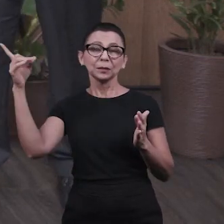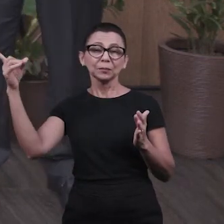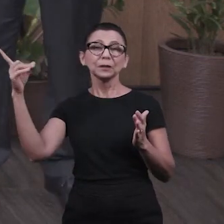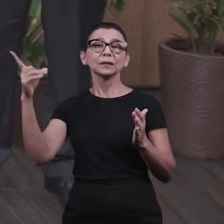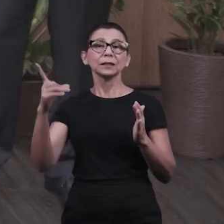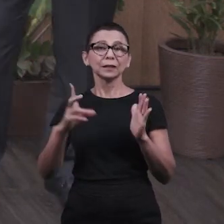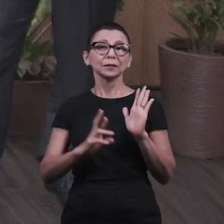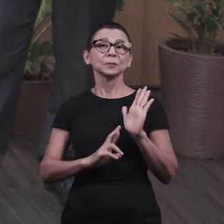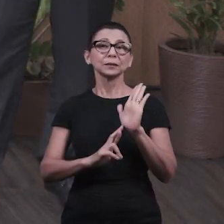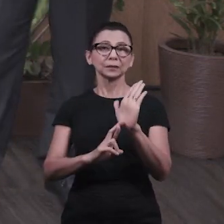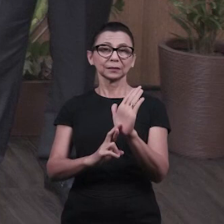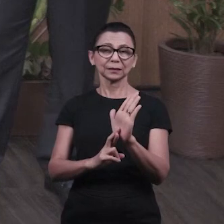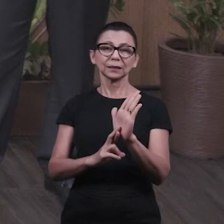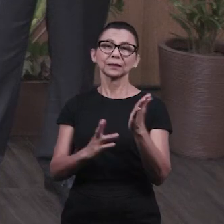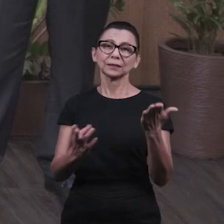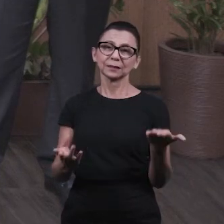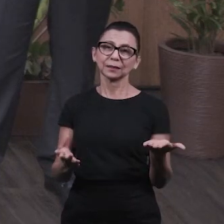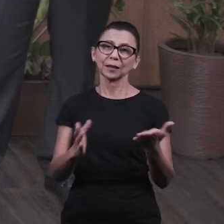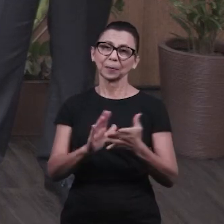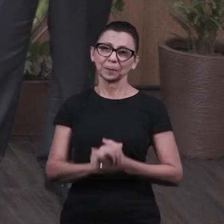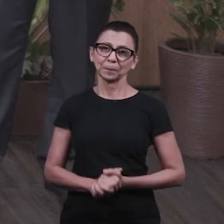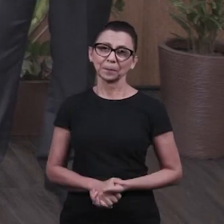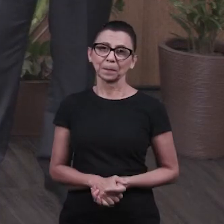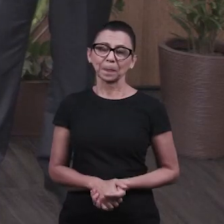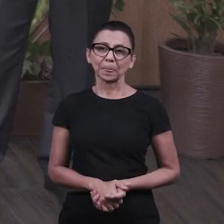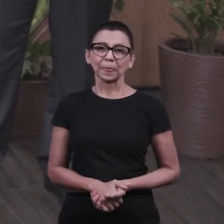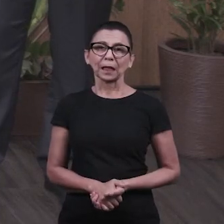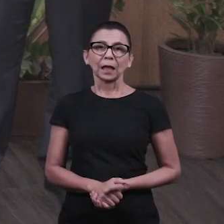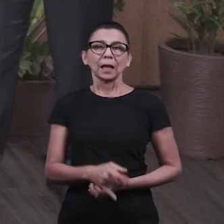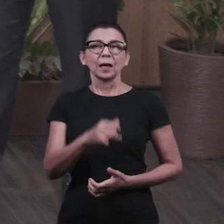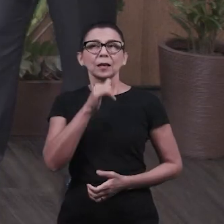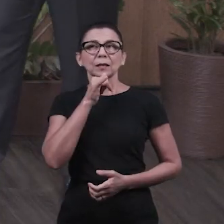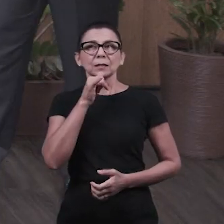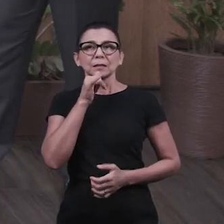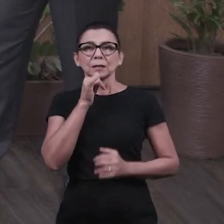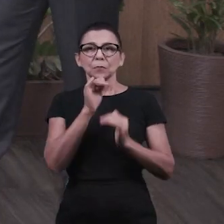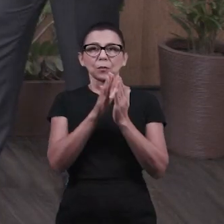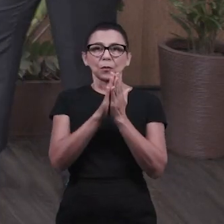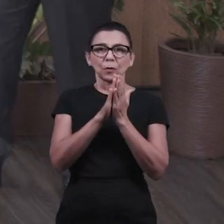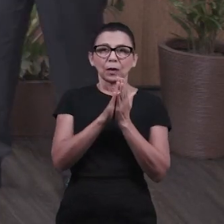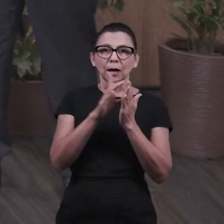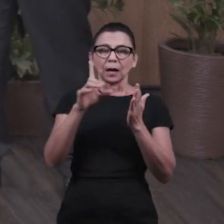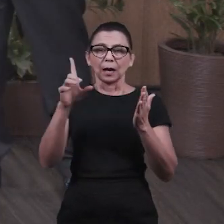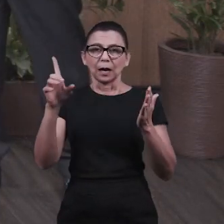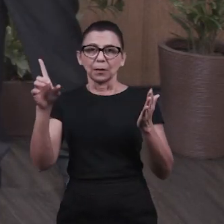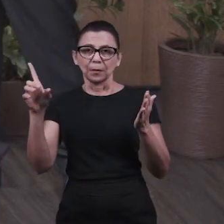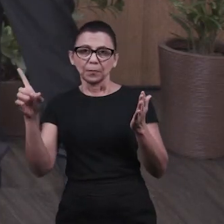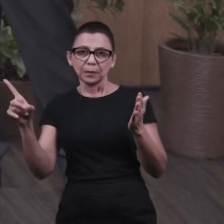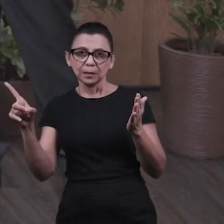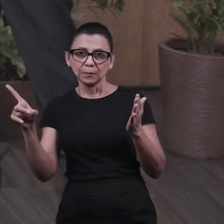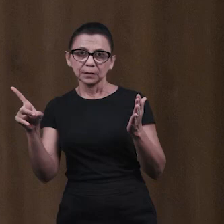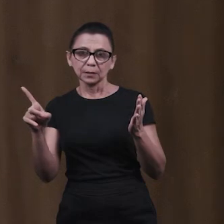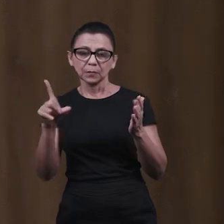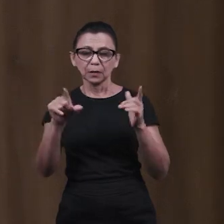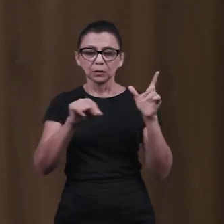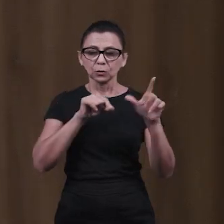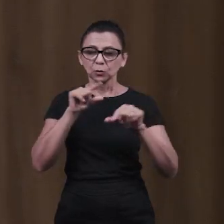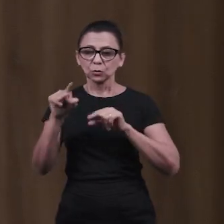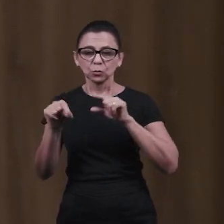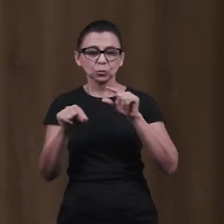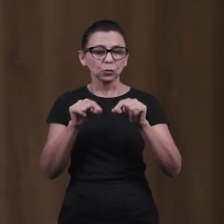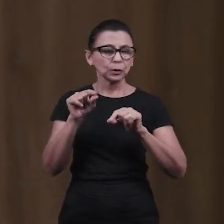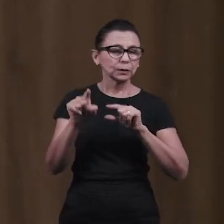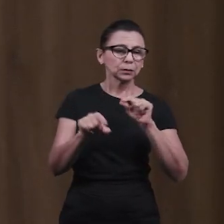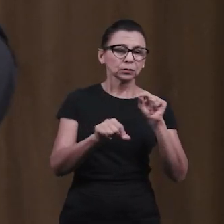pas choisir une partie de la Bible et mépriser les autres. C'est l'agneau entier.